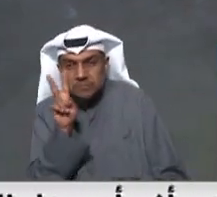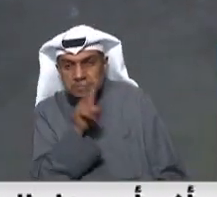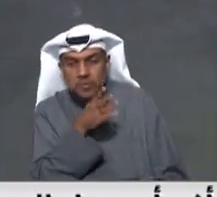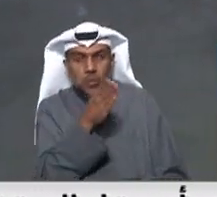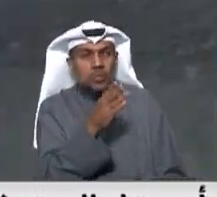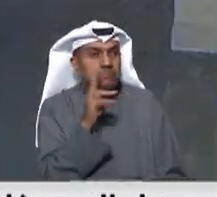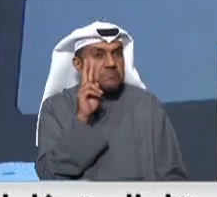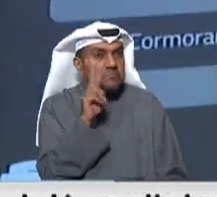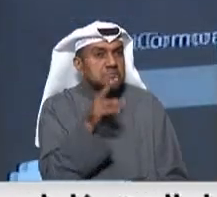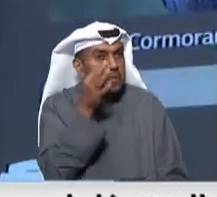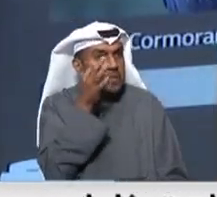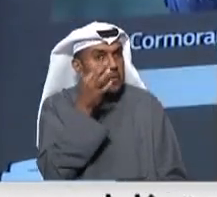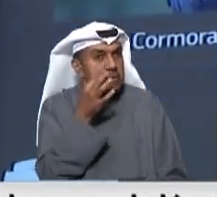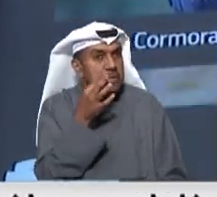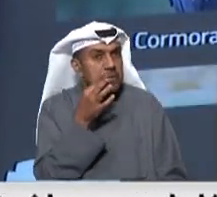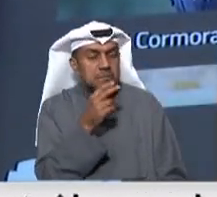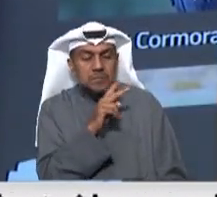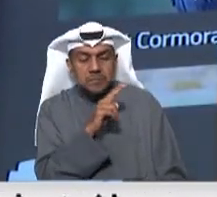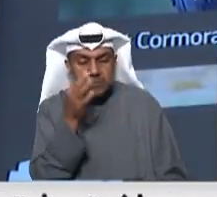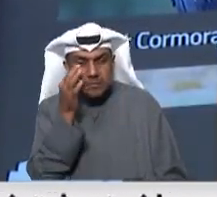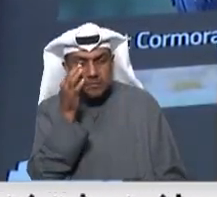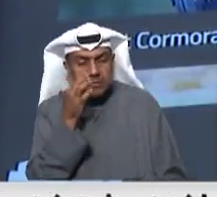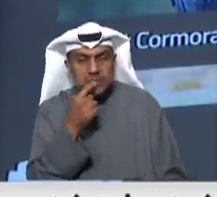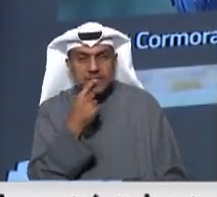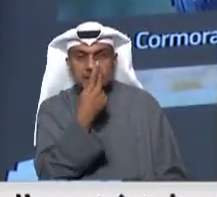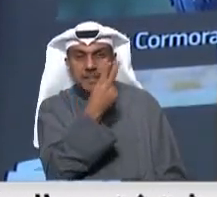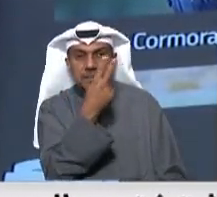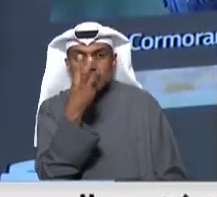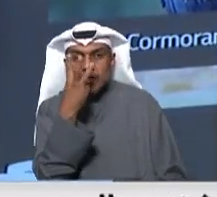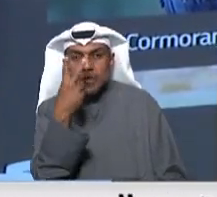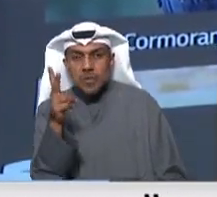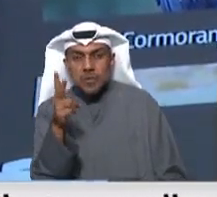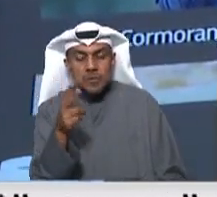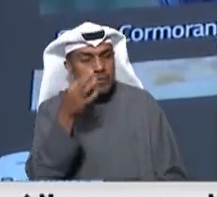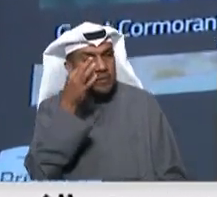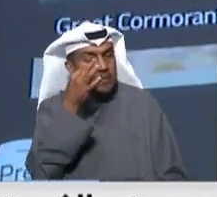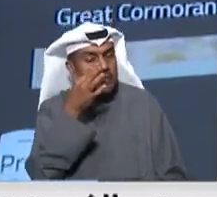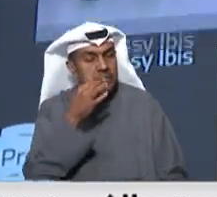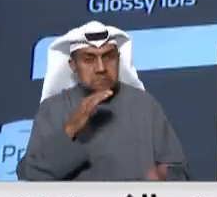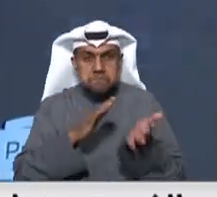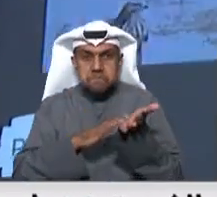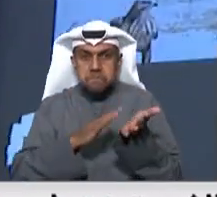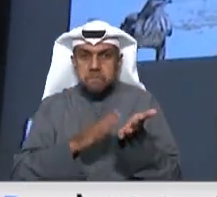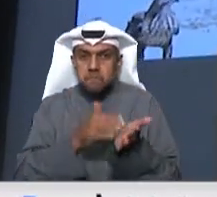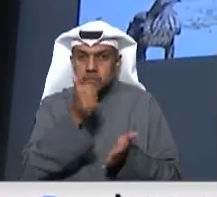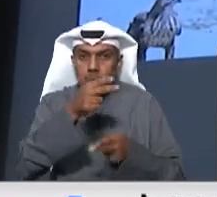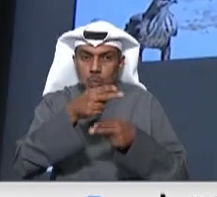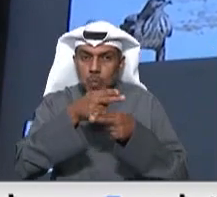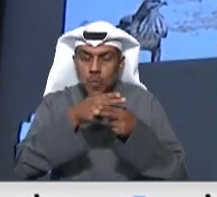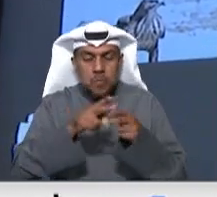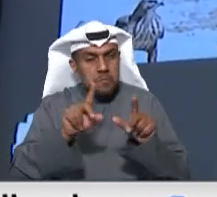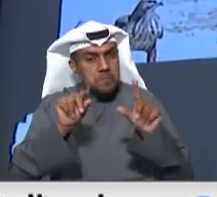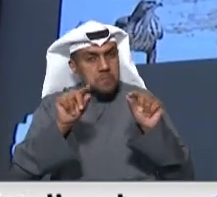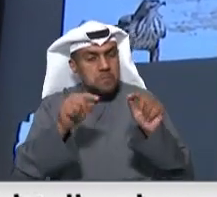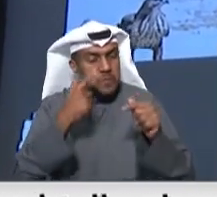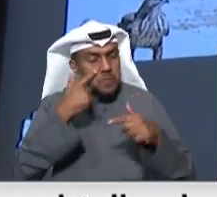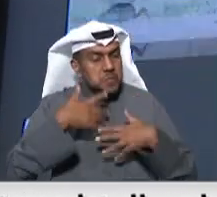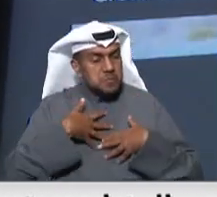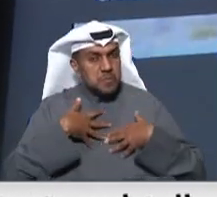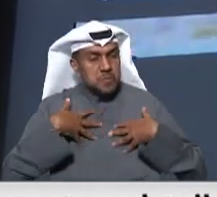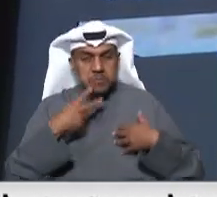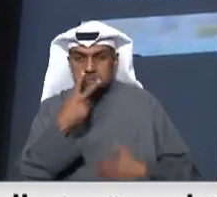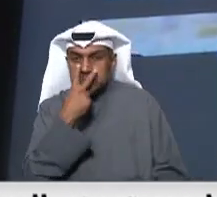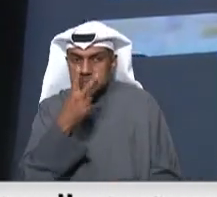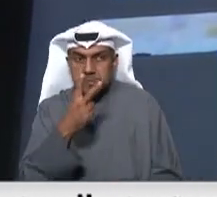اكسبو الدوحه 2023 تقديرهم اعجابهم في سجل الزوار مبدين سعادتهم بما